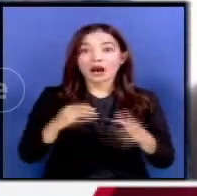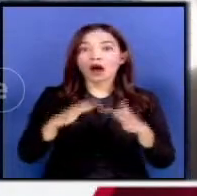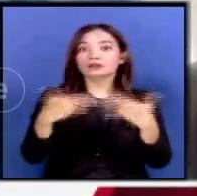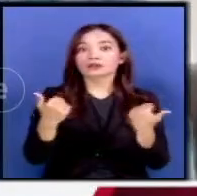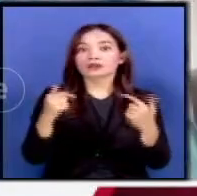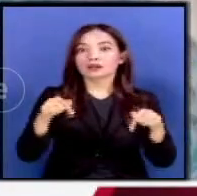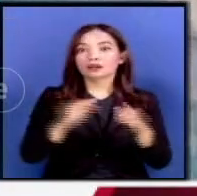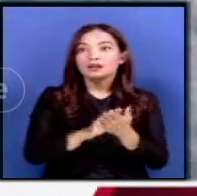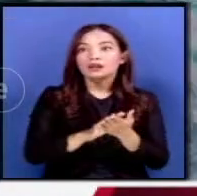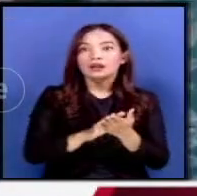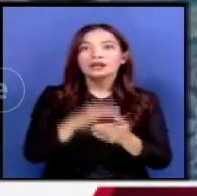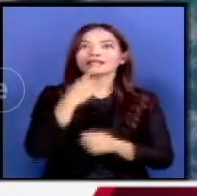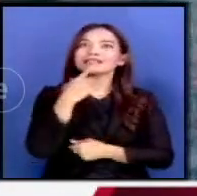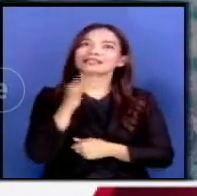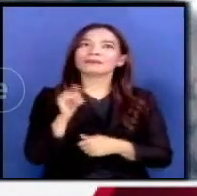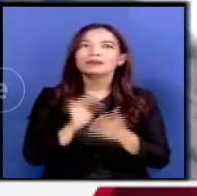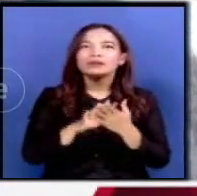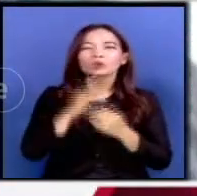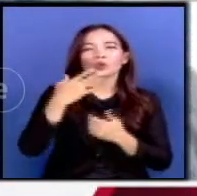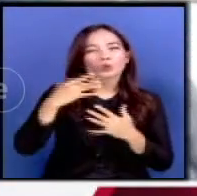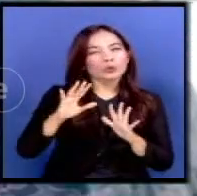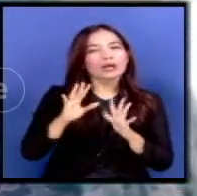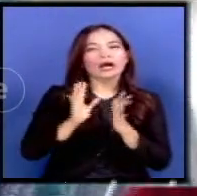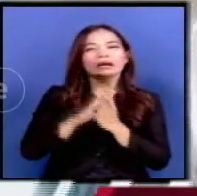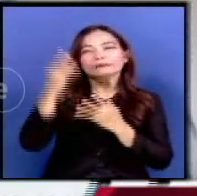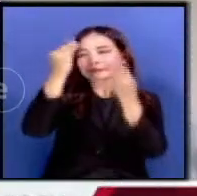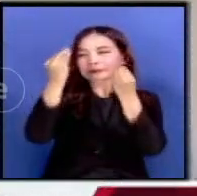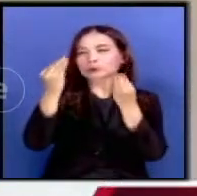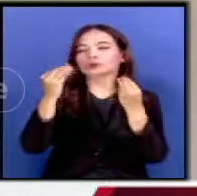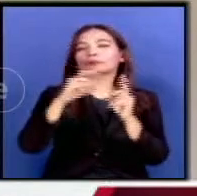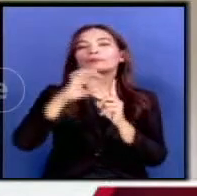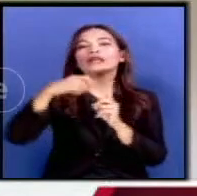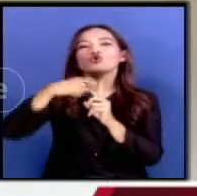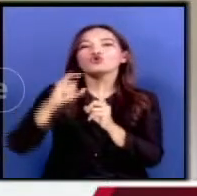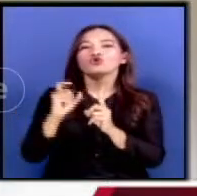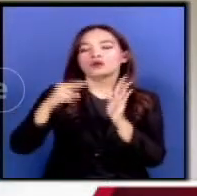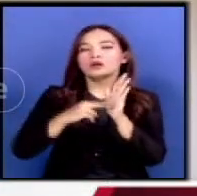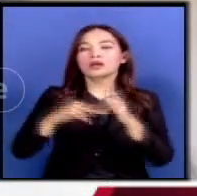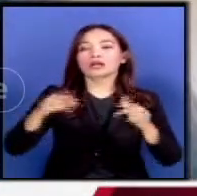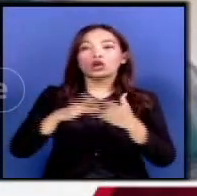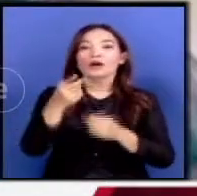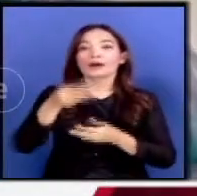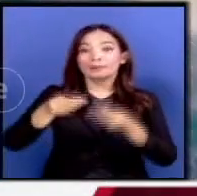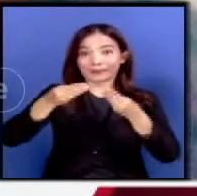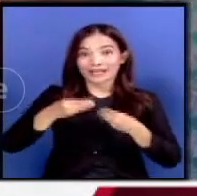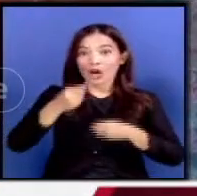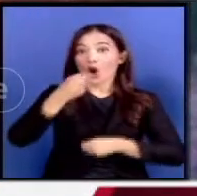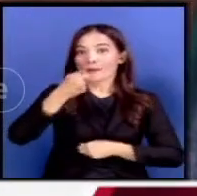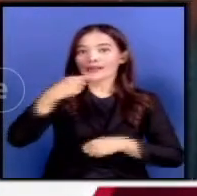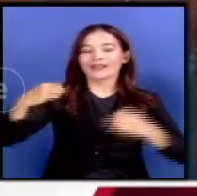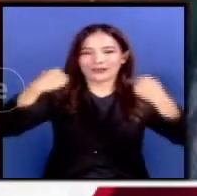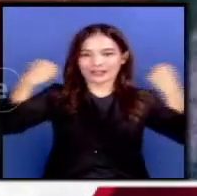Hasilnya, Juhani mengidap demensia alias pikun. Meskipun demikian, setelah mendapat pengobatan, ia dinyatakan cukup sehat dan